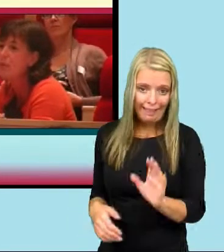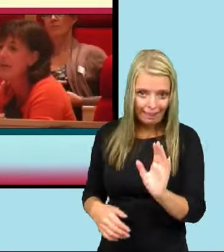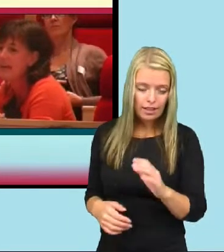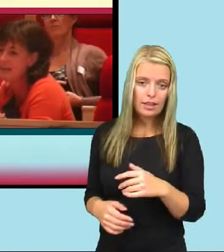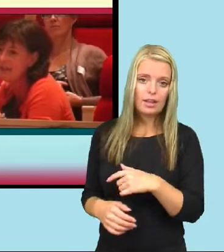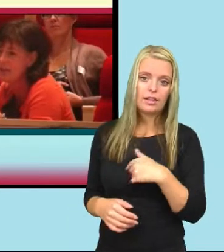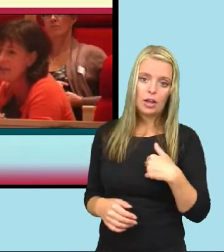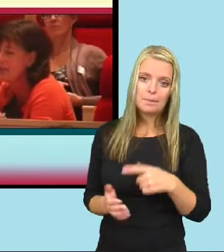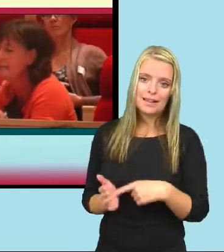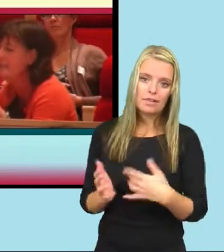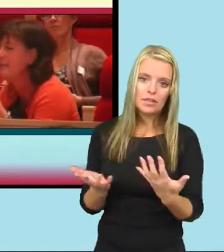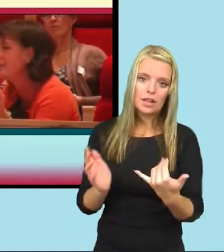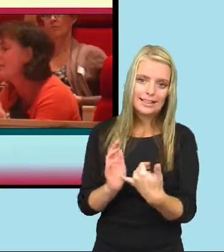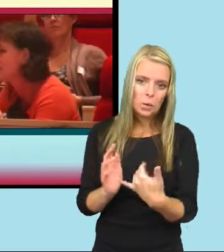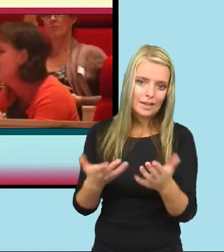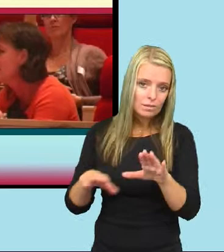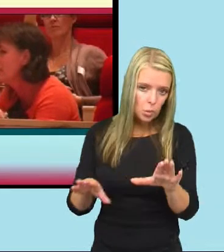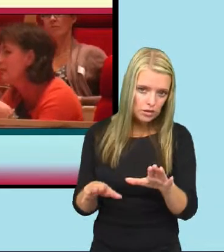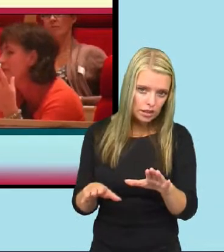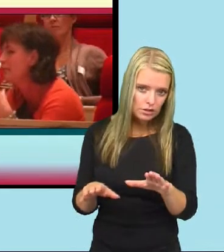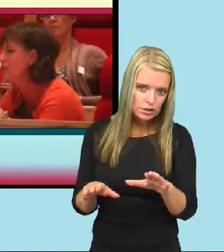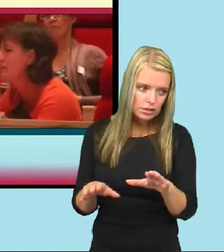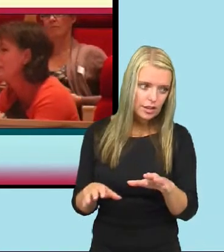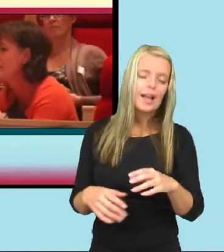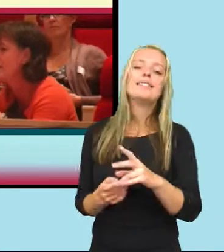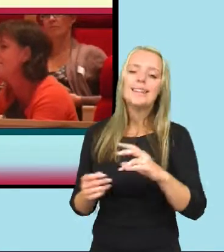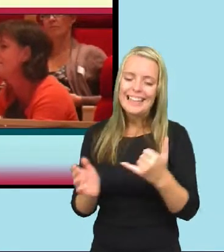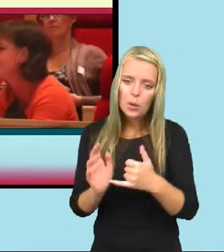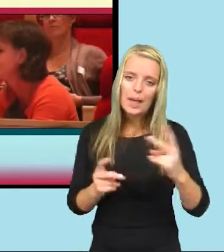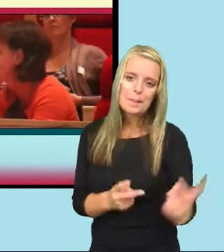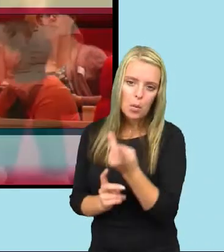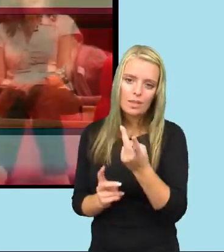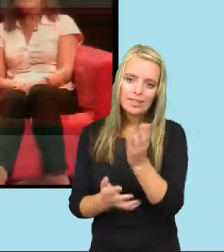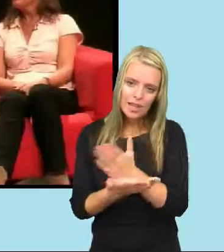innehåller båda sakerna. Men jag blev bara lite fundersam.